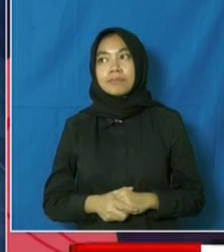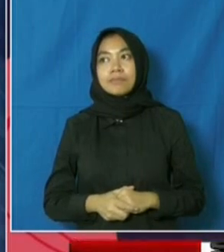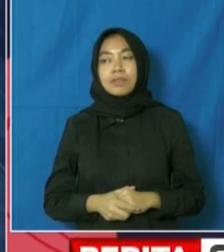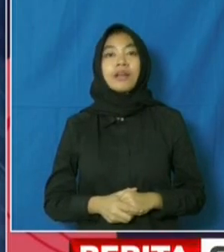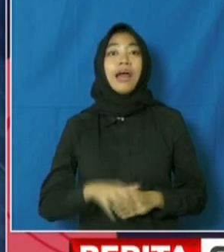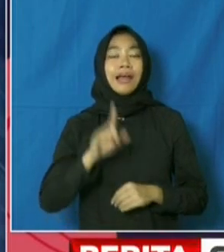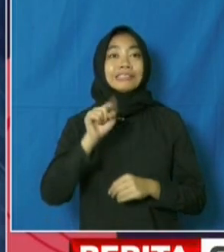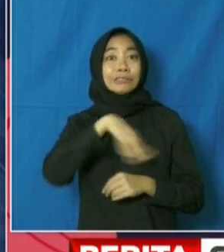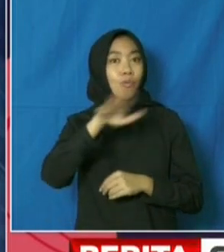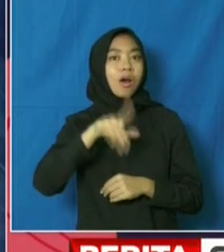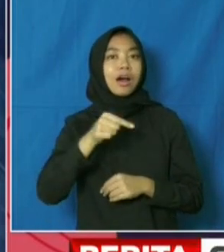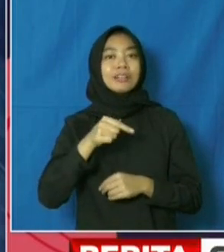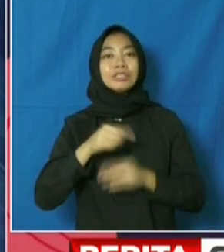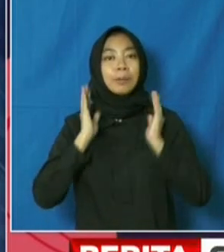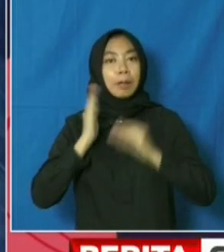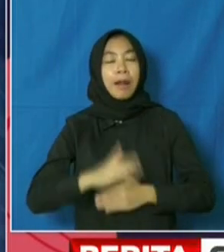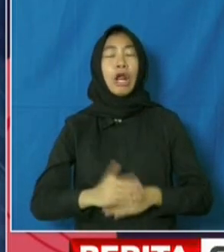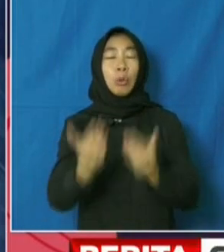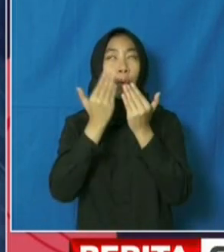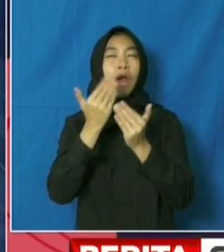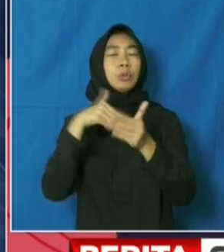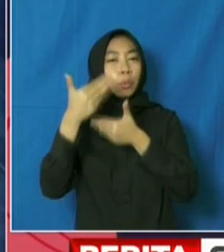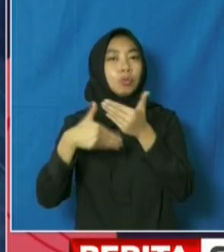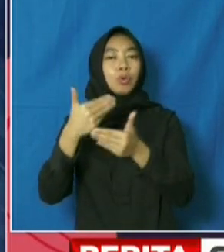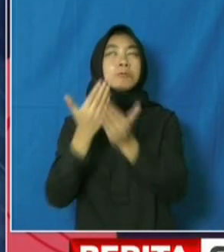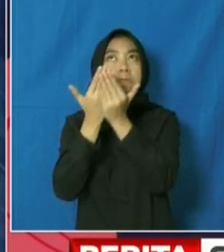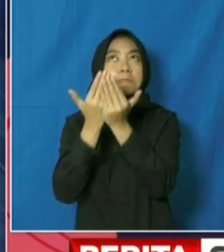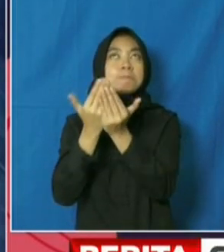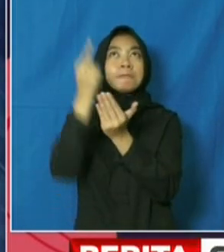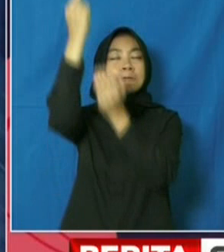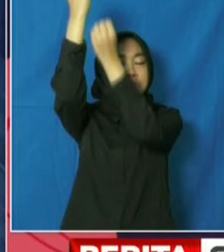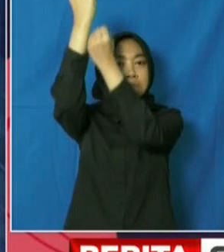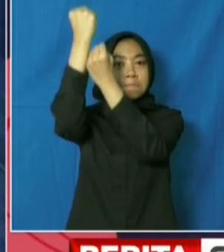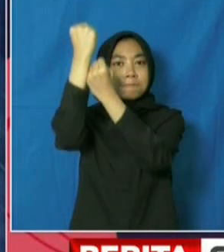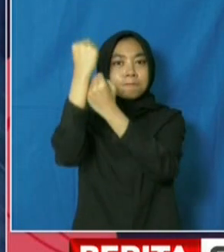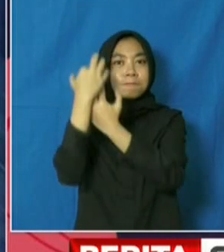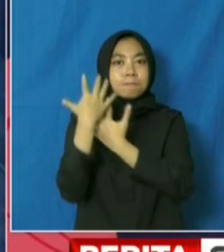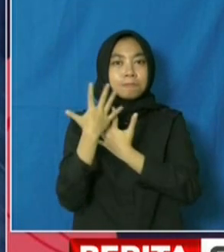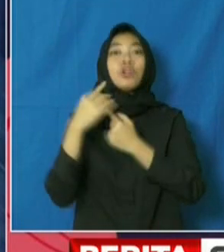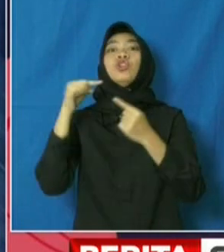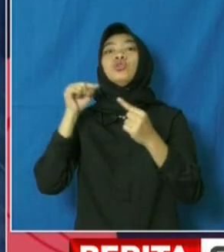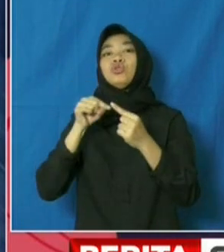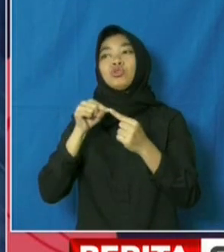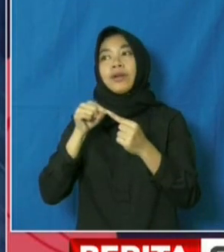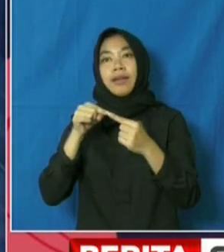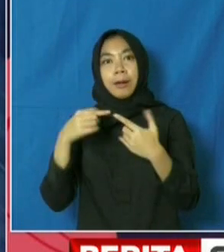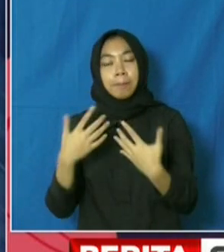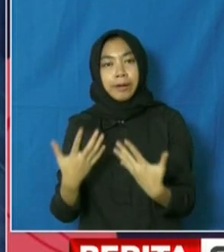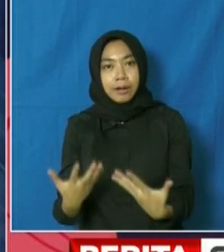meningkatkan ibadah meningkatkan doa dan juga Munajat kepada Allah Subhanahu Wa Ta'ala agar